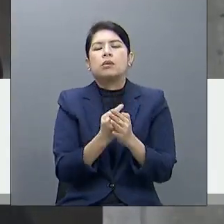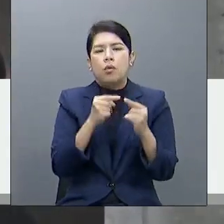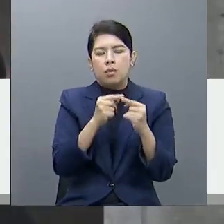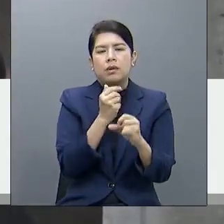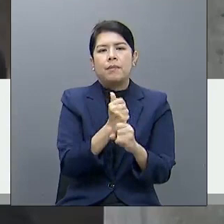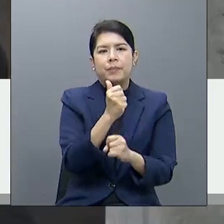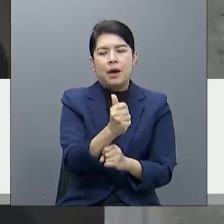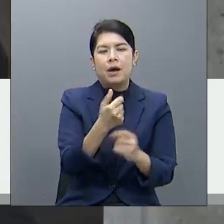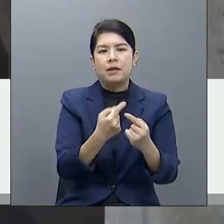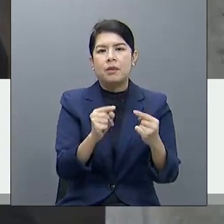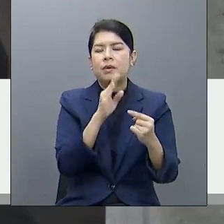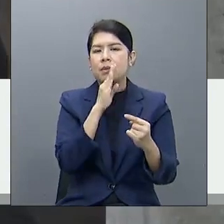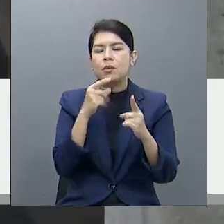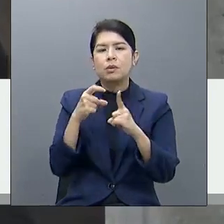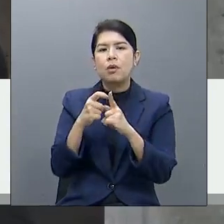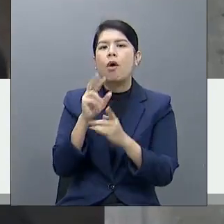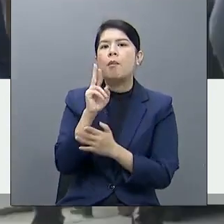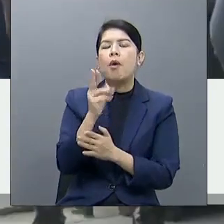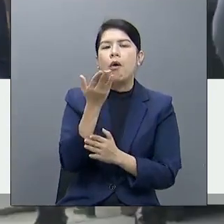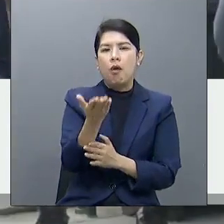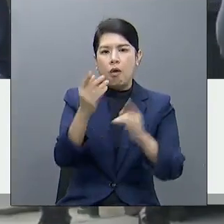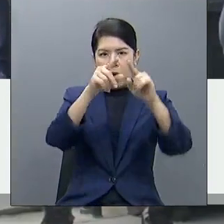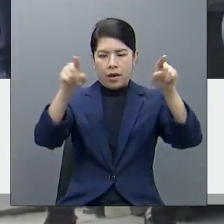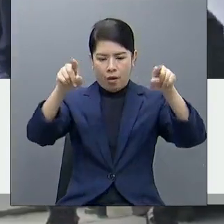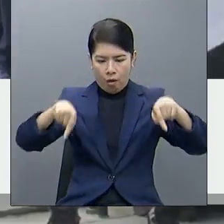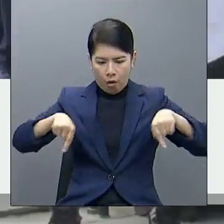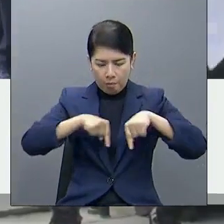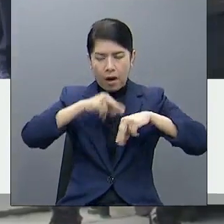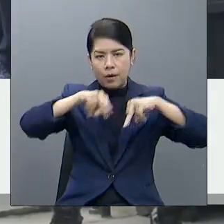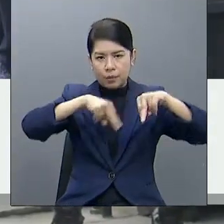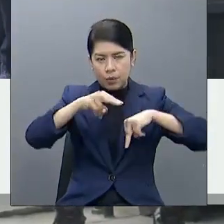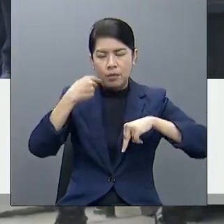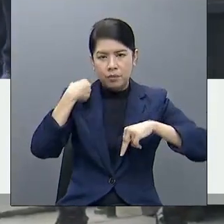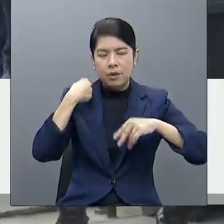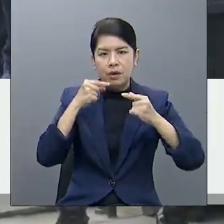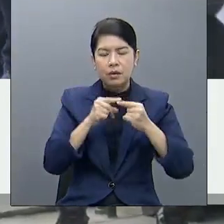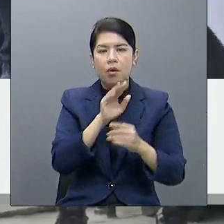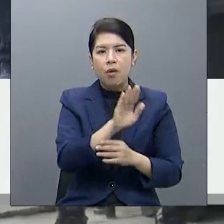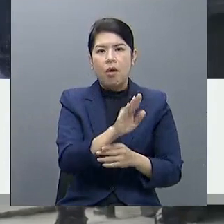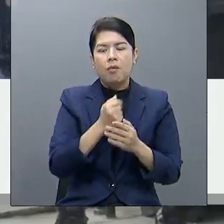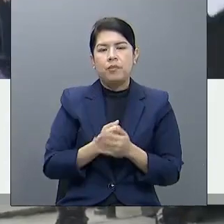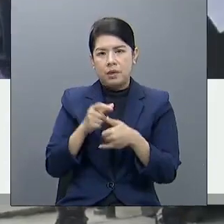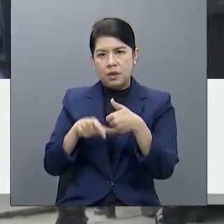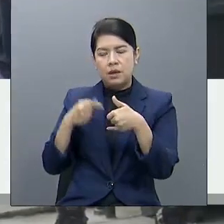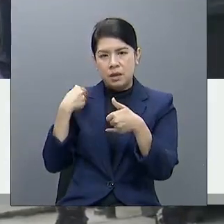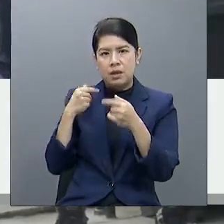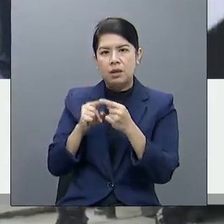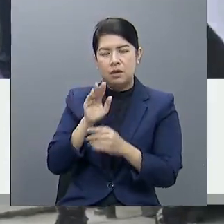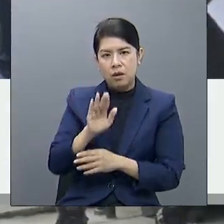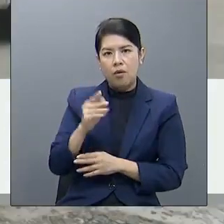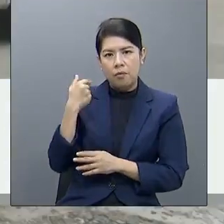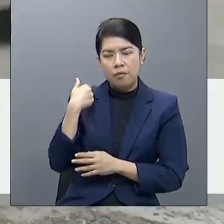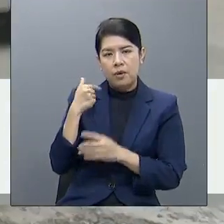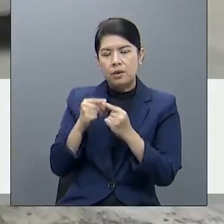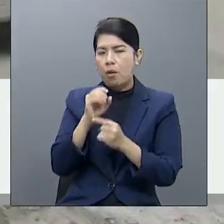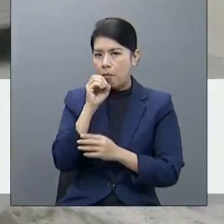แต่ว่าในการยื่นคำร้องขอให้ออกหมายค้นหรือในการนำเสนอพยานหลักฐานต่อผู้ร้องมีหน้าที่ต้องเบิกความหรือให้การต่อ